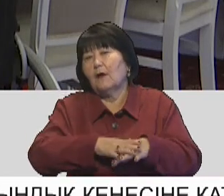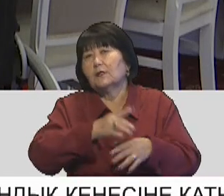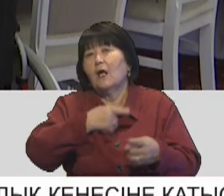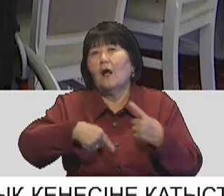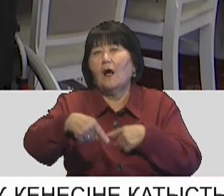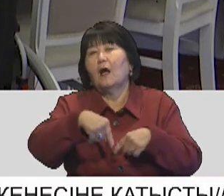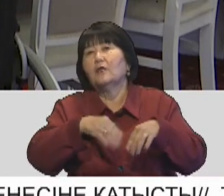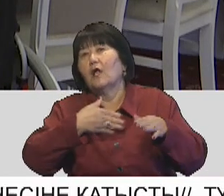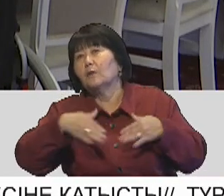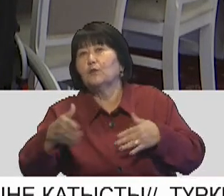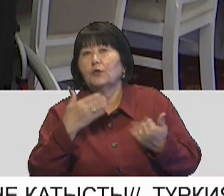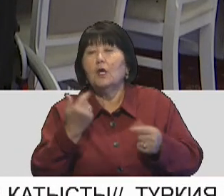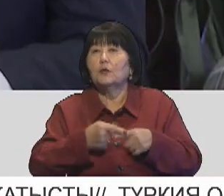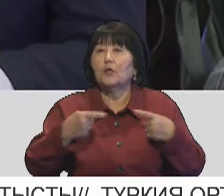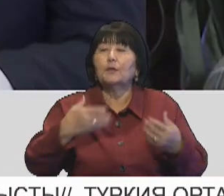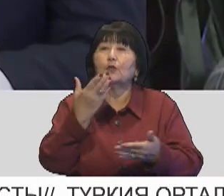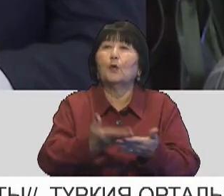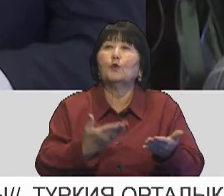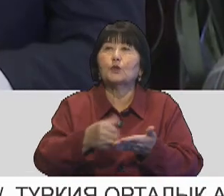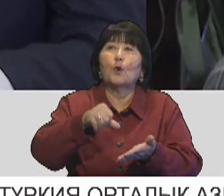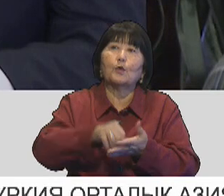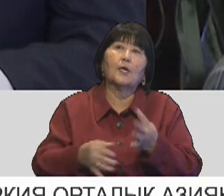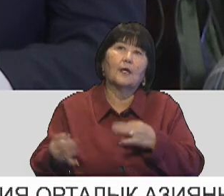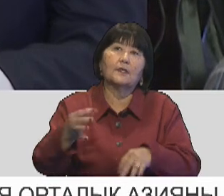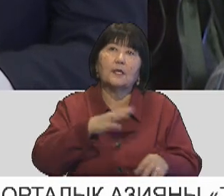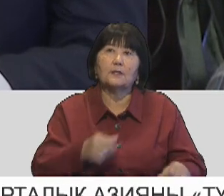өтіп жатыр. Осы ретте бірнеше ұсыныс та ортаға салынды.